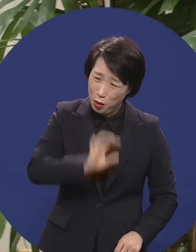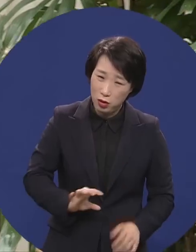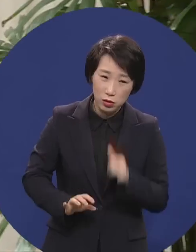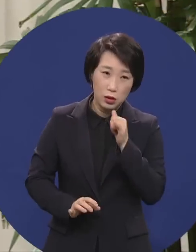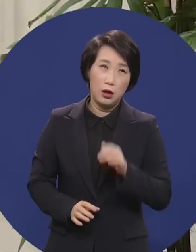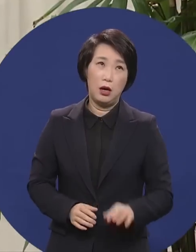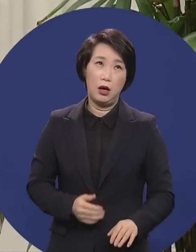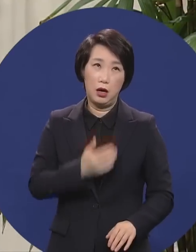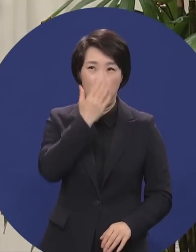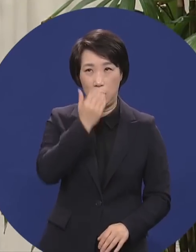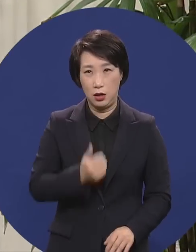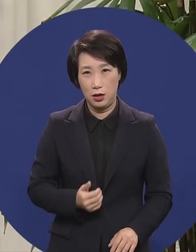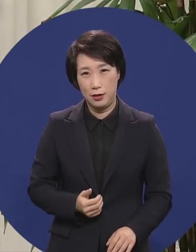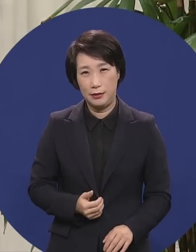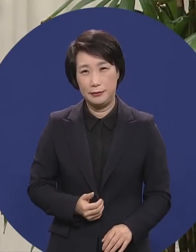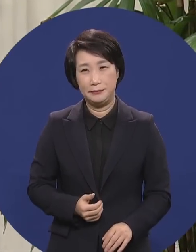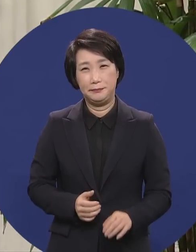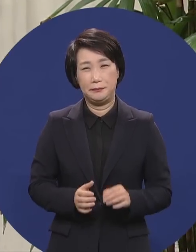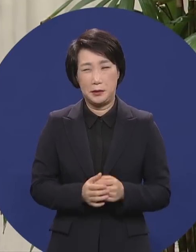참 그런